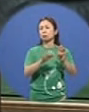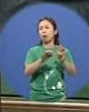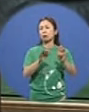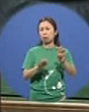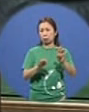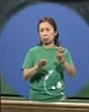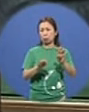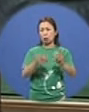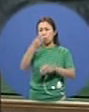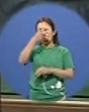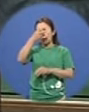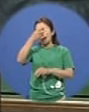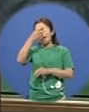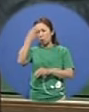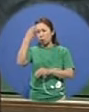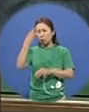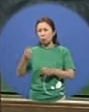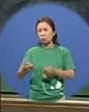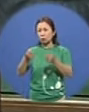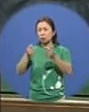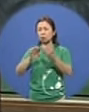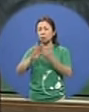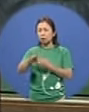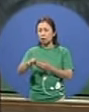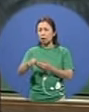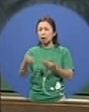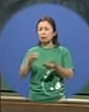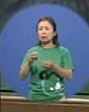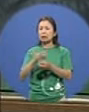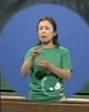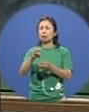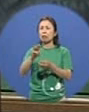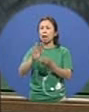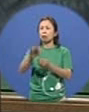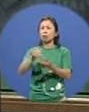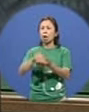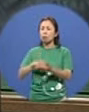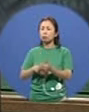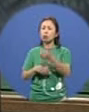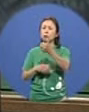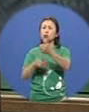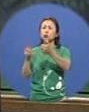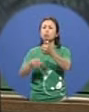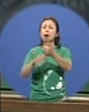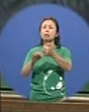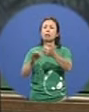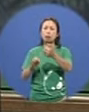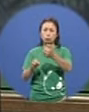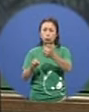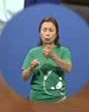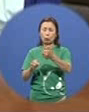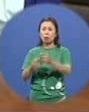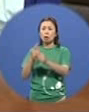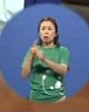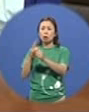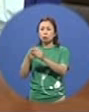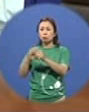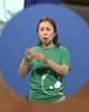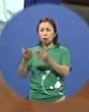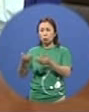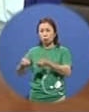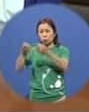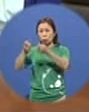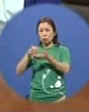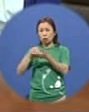75さというねはいこういうことをねあの言う人がいるんですが実はね当たらずと言えとも現在は